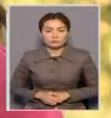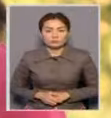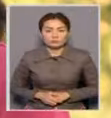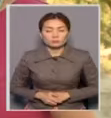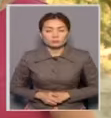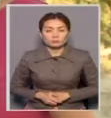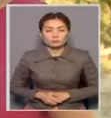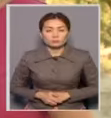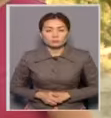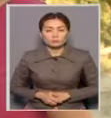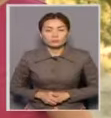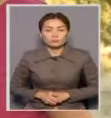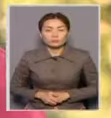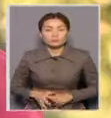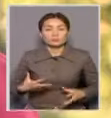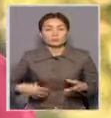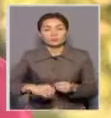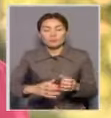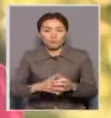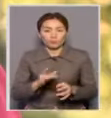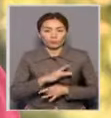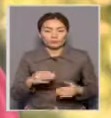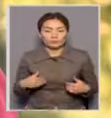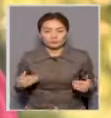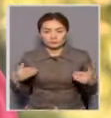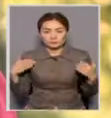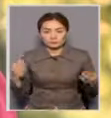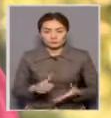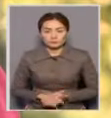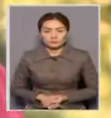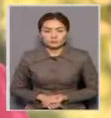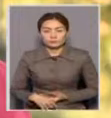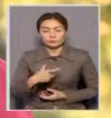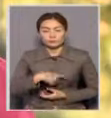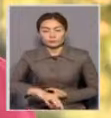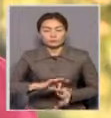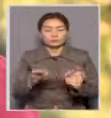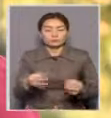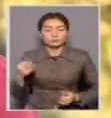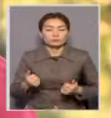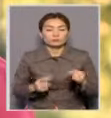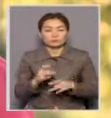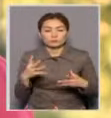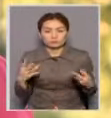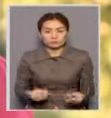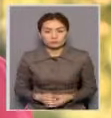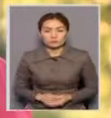спорттық шараларға қатыссын деп. Барлық әріптестерімді мерекемен құттықтаймын, өзіміздің кәсіби